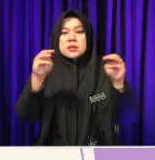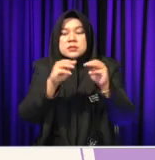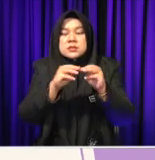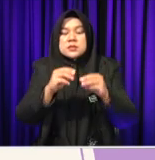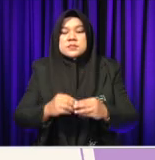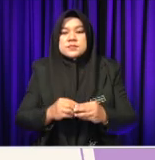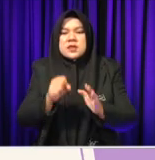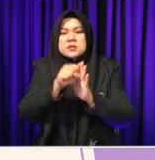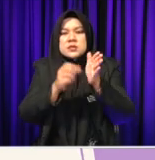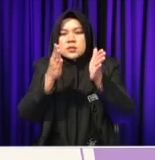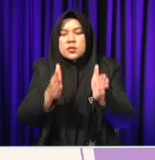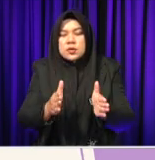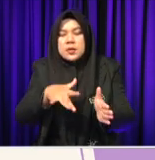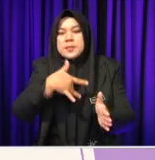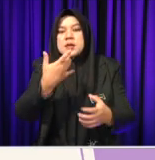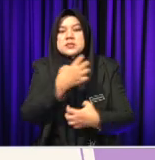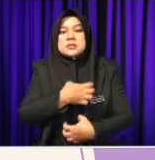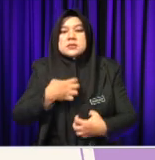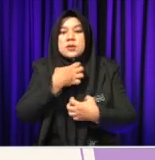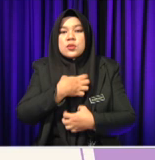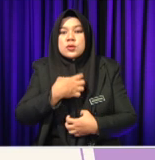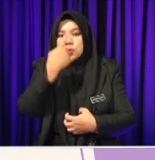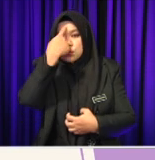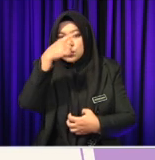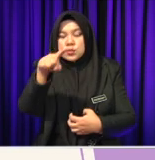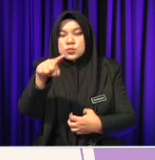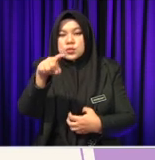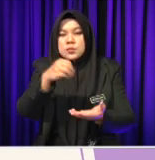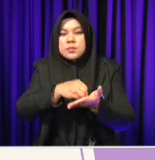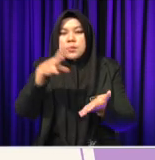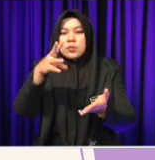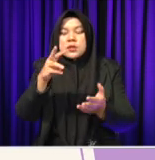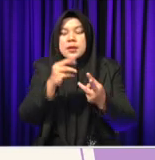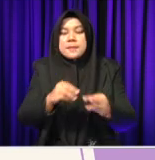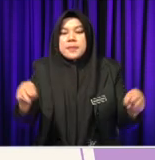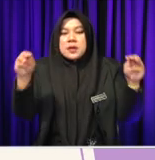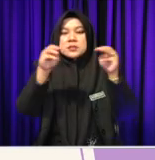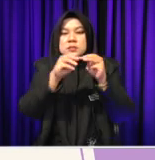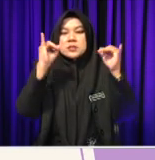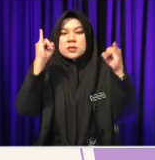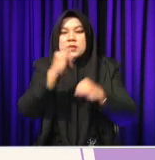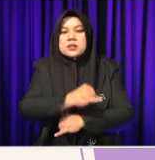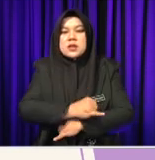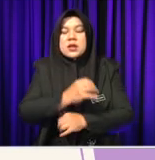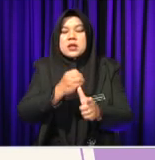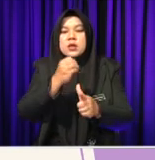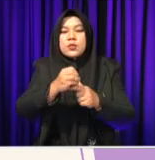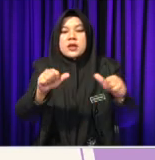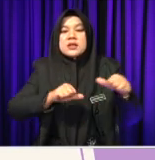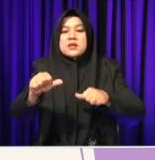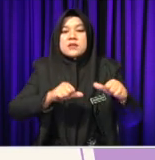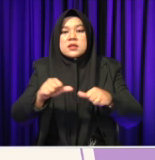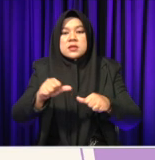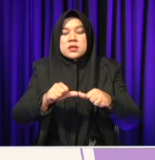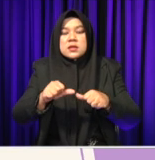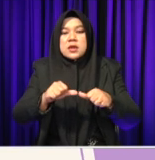dia ni seorang yang akan berasa seronok okey untuk memakmurkan masjid sama ada ibadah ataupun aktiviti kebajikan